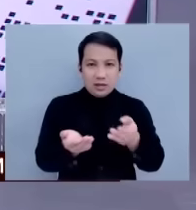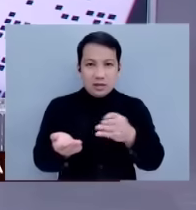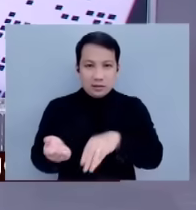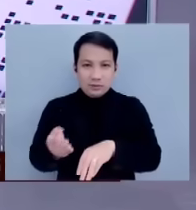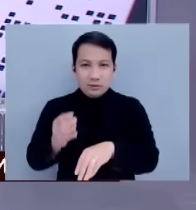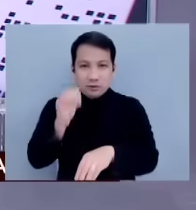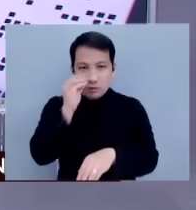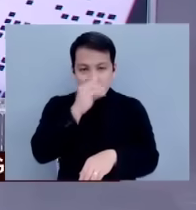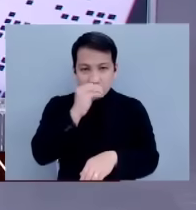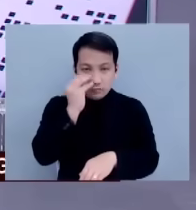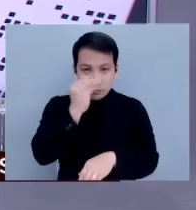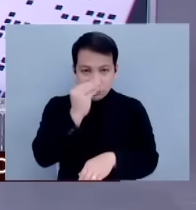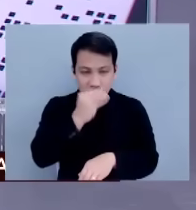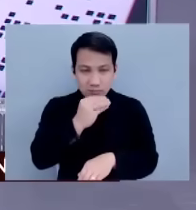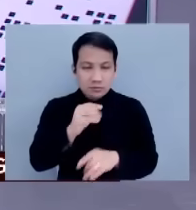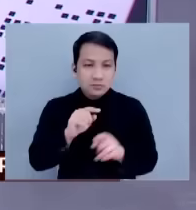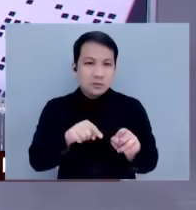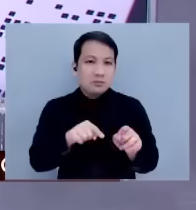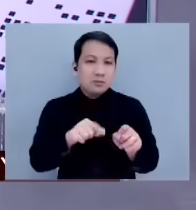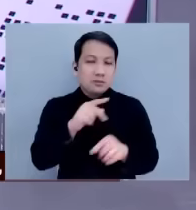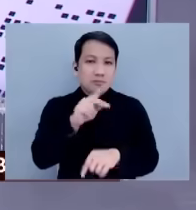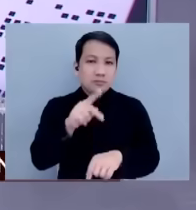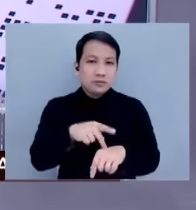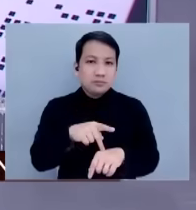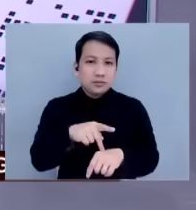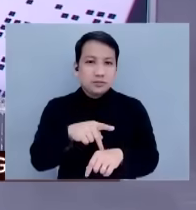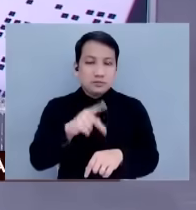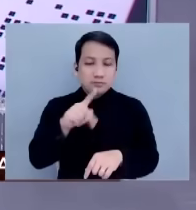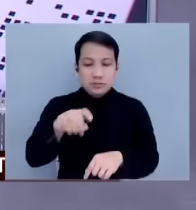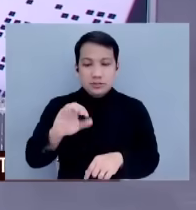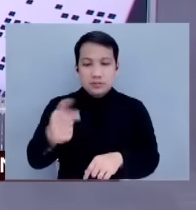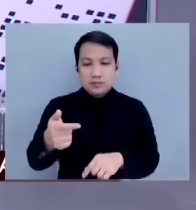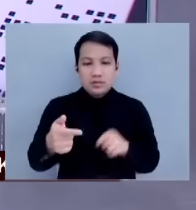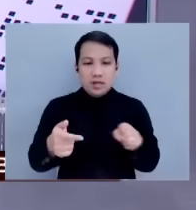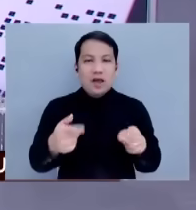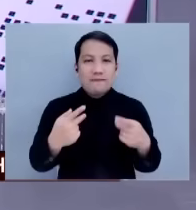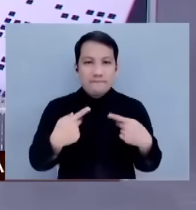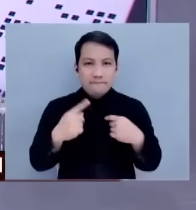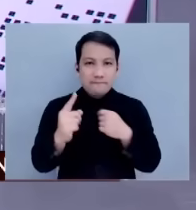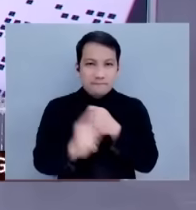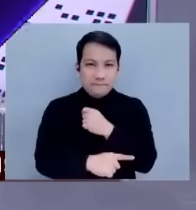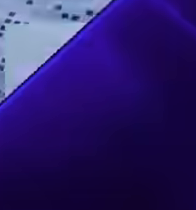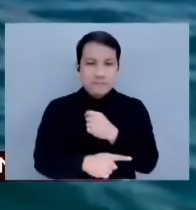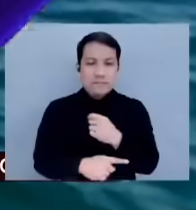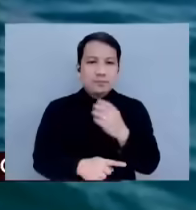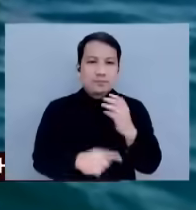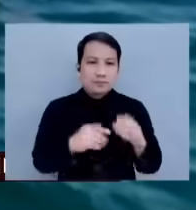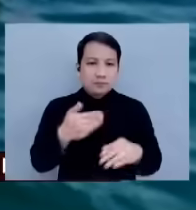Pagtitiyak naman ng Philippine Coast Guard, may mananagot. Nasa frontline ng balitang yan, si Brian Basa.